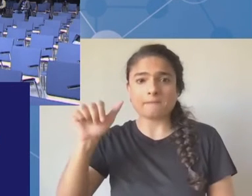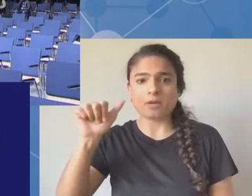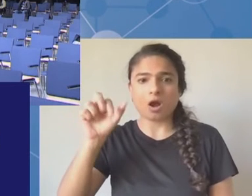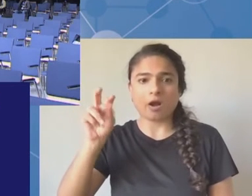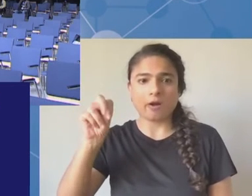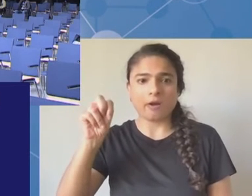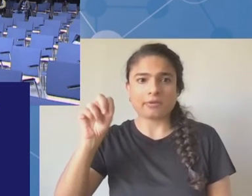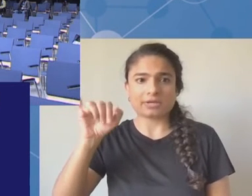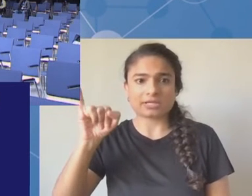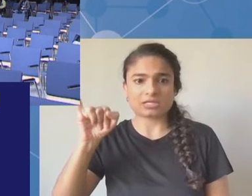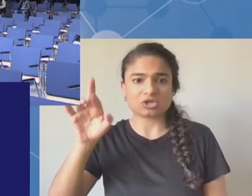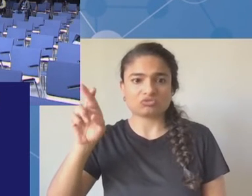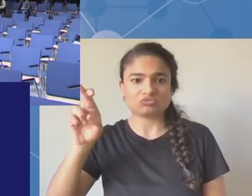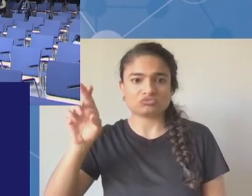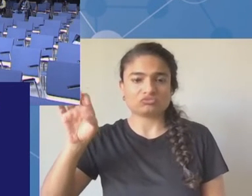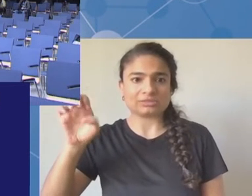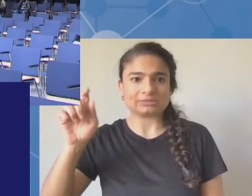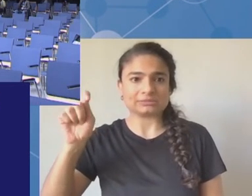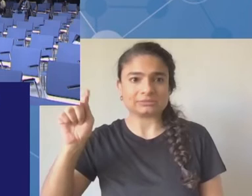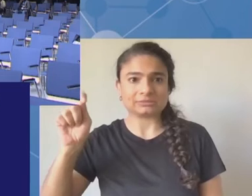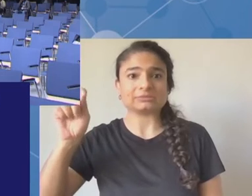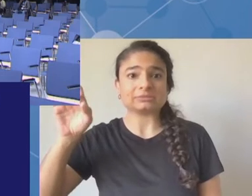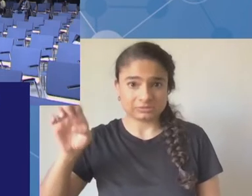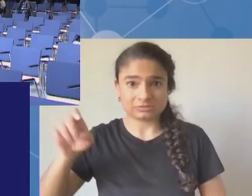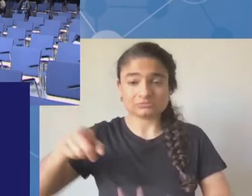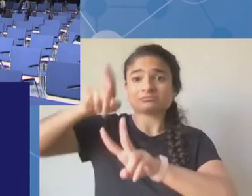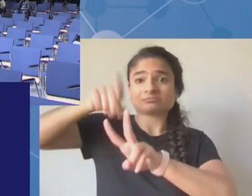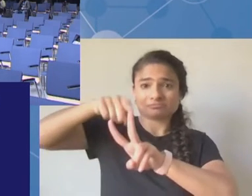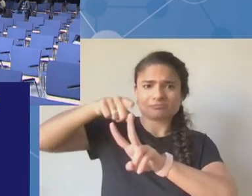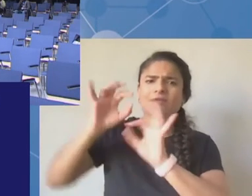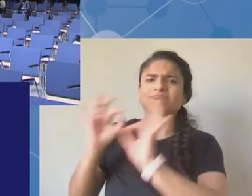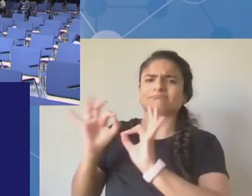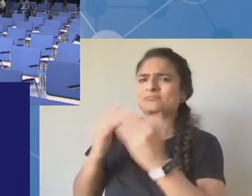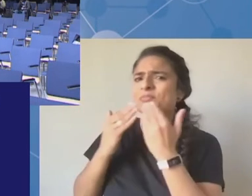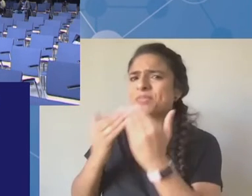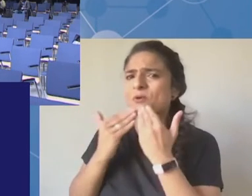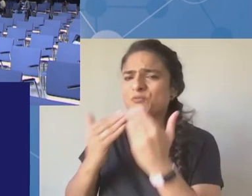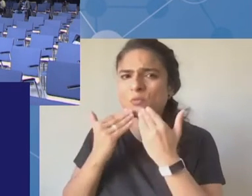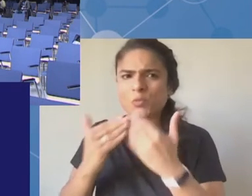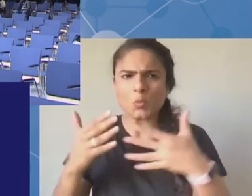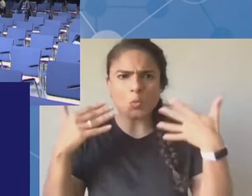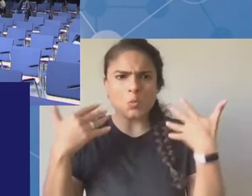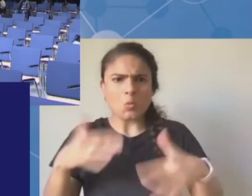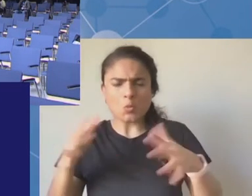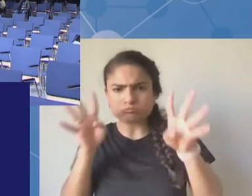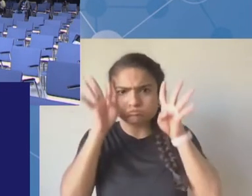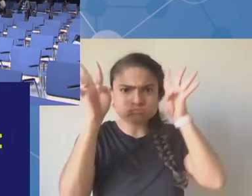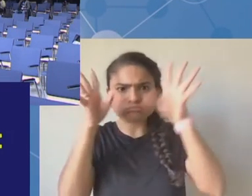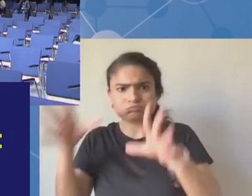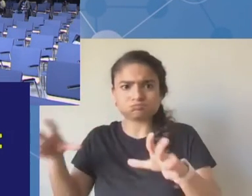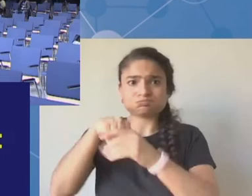станет стимулом для дальнейших размышлений. С нами также Мария Франческа Спатилас.